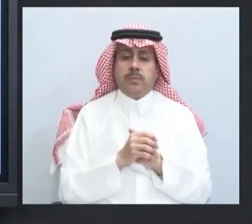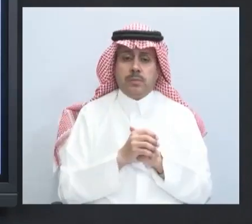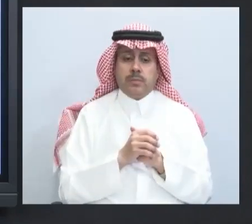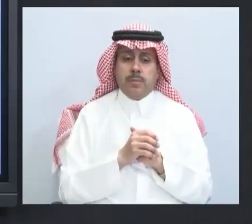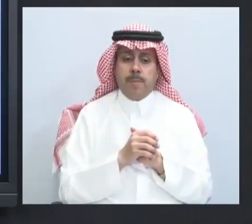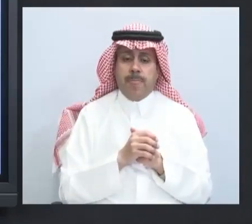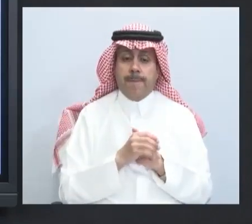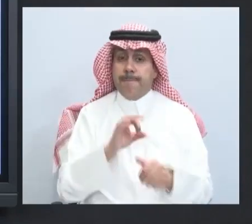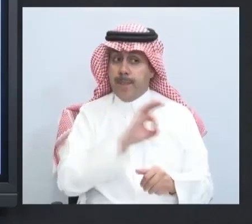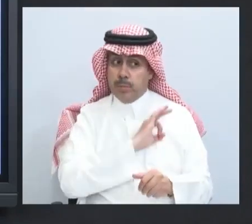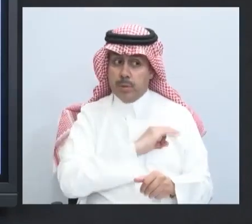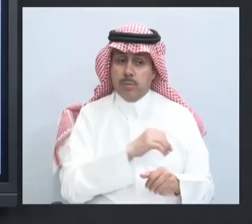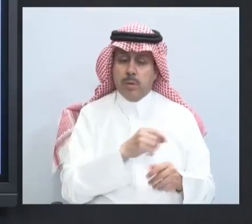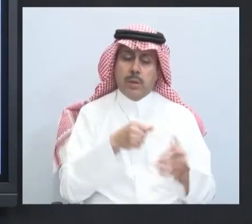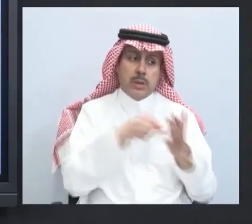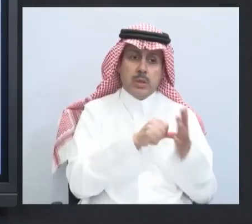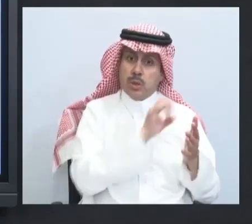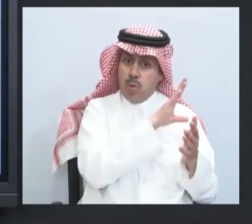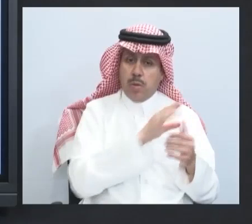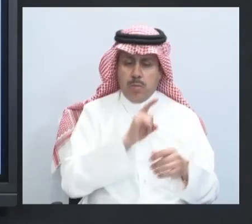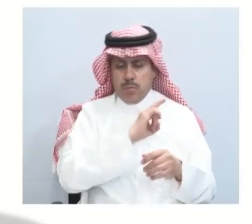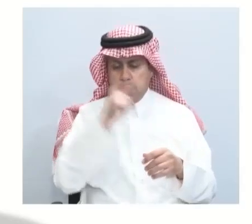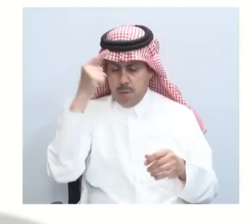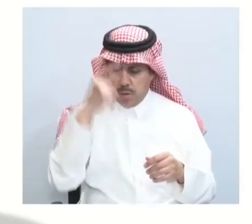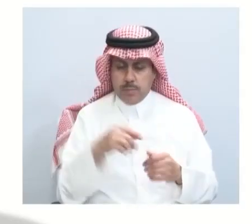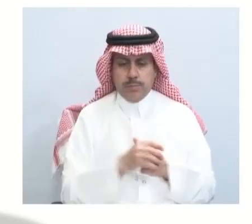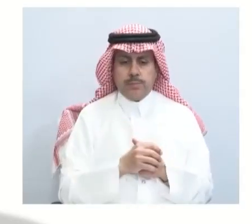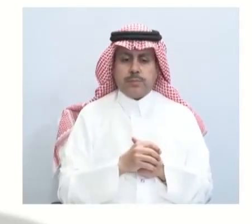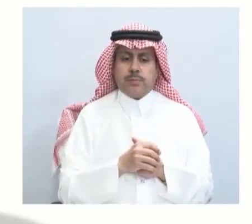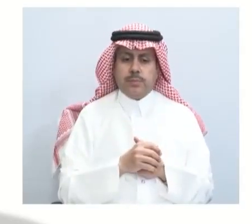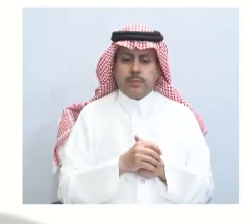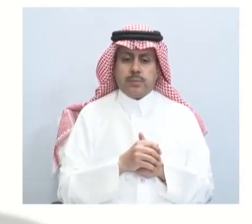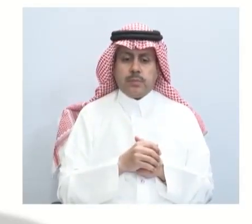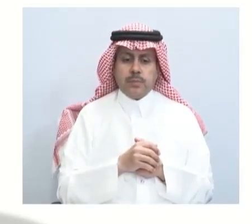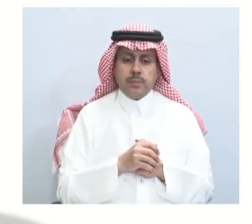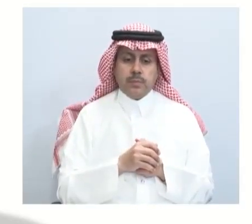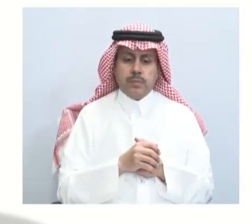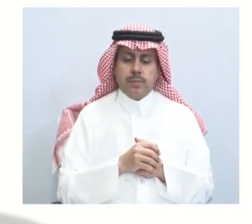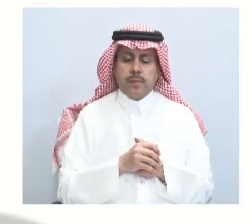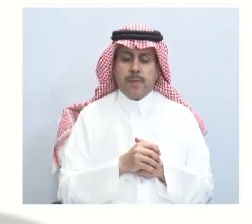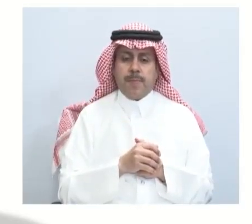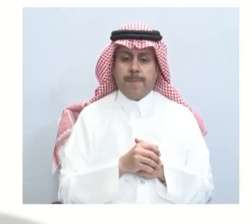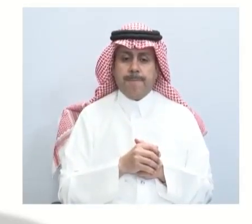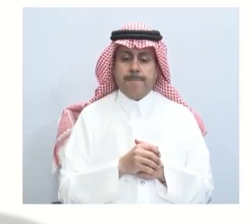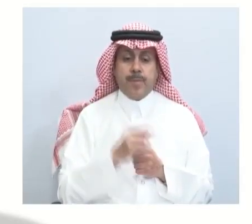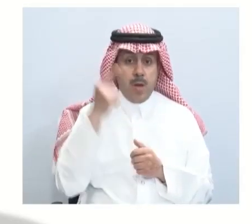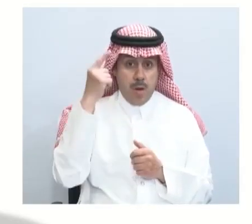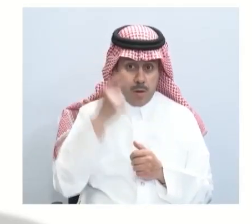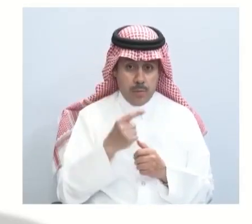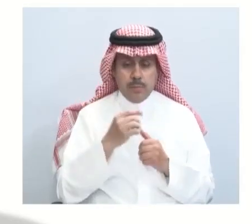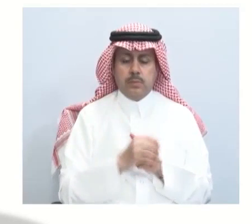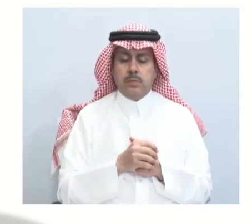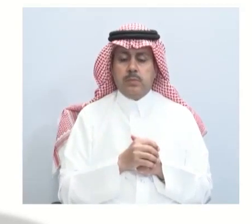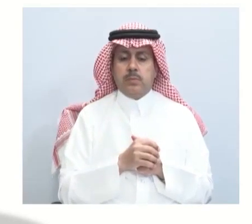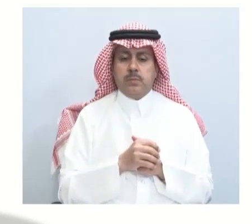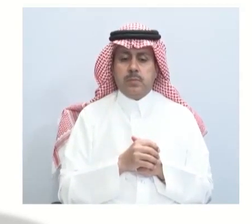اما ان تتمنى ما فضل الله جل وعلا به ويكون هناك اعتراض على قضاء الله وقدره فهذا نقول